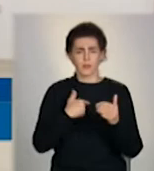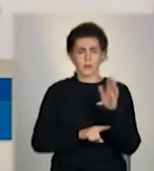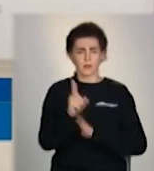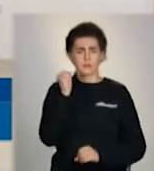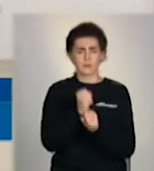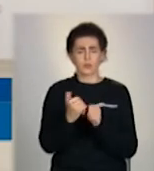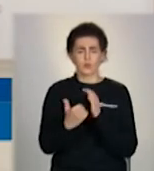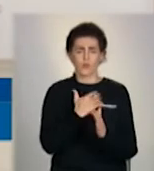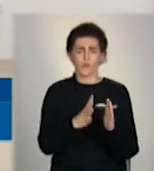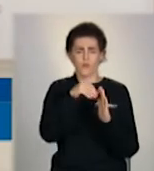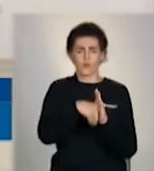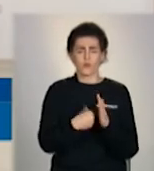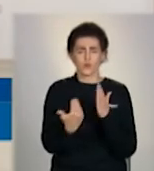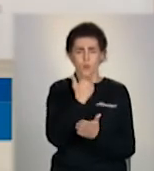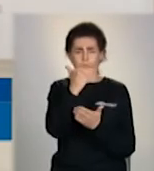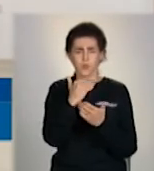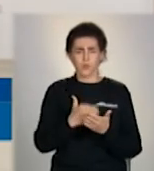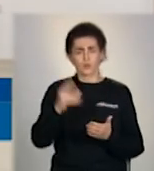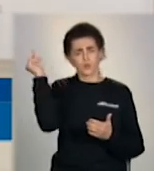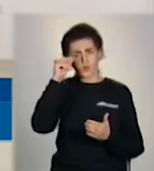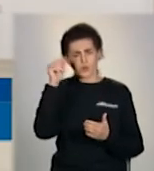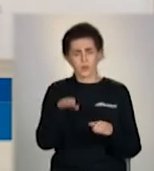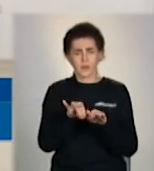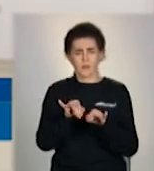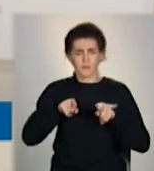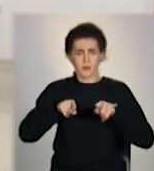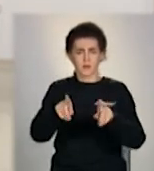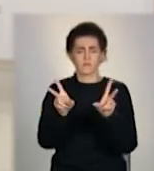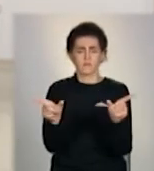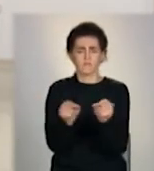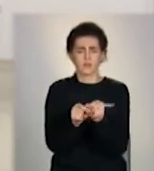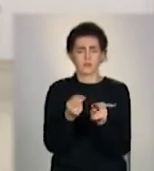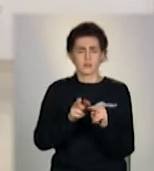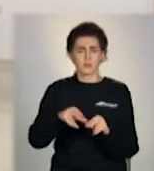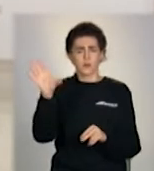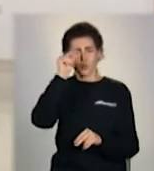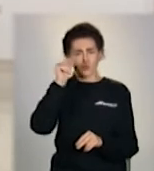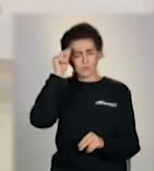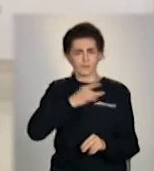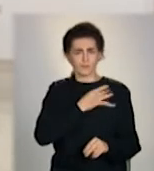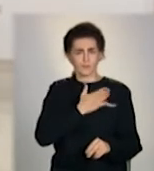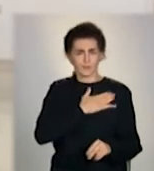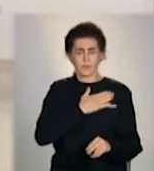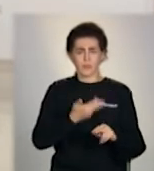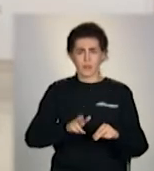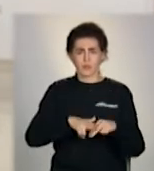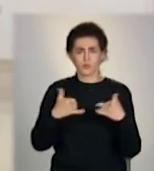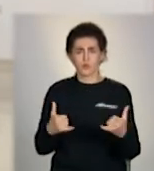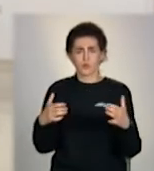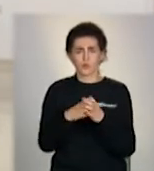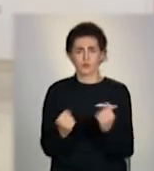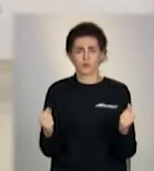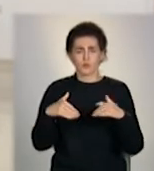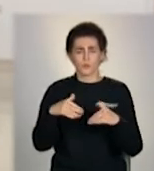по трудоустройству учнями і паралельному обученню по присвоєнню кваліфікації. Зараз такі групи збираються